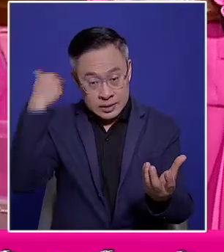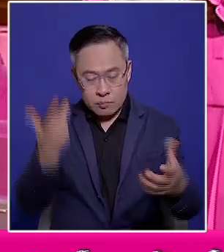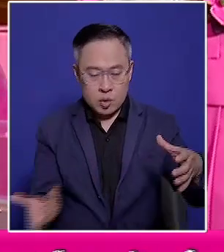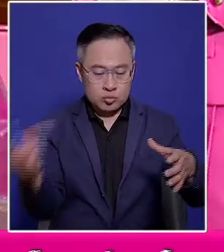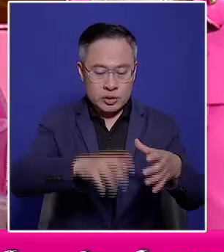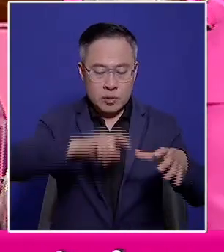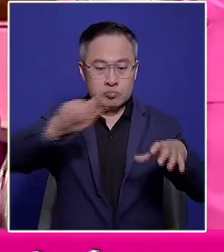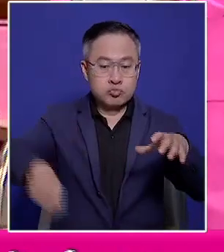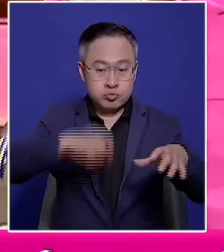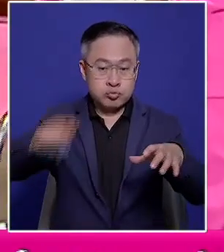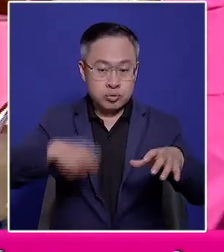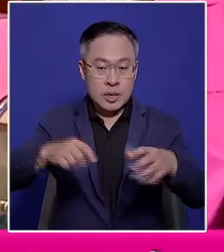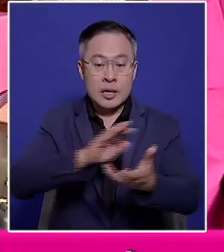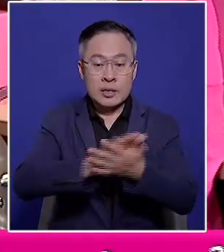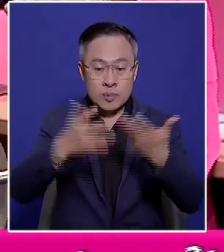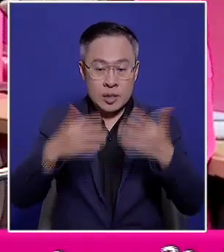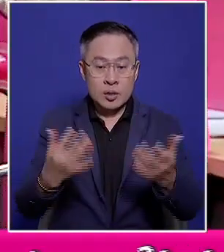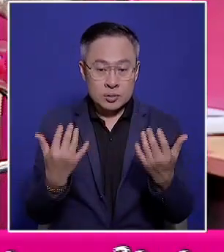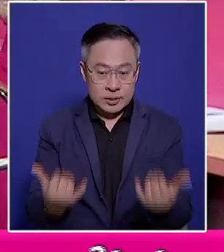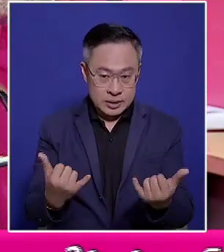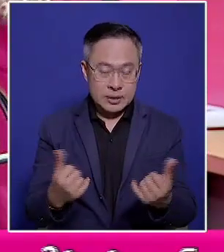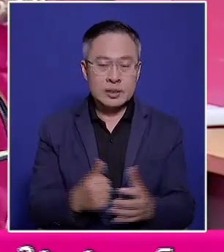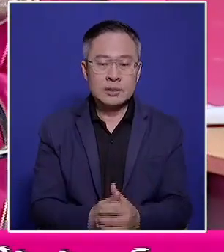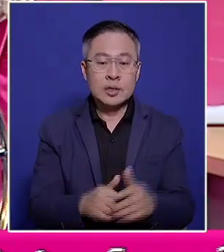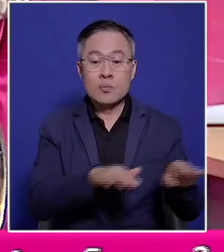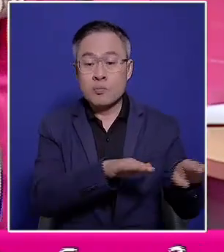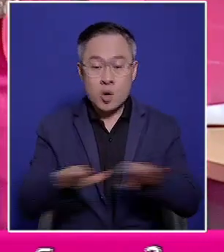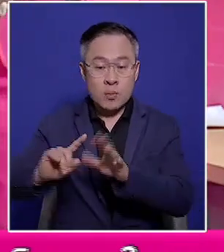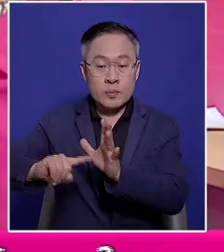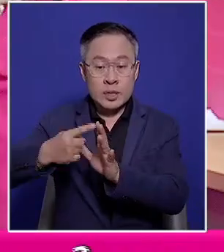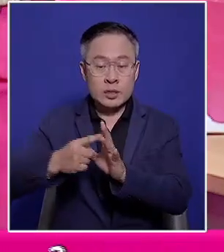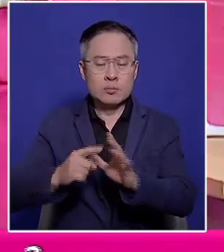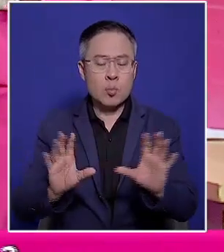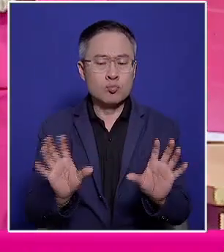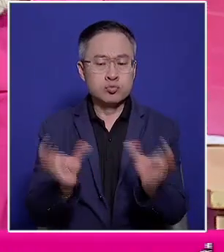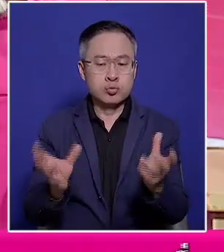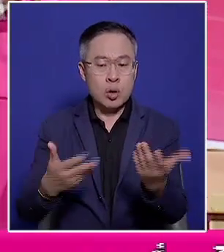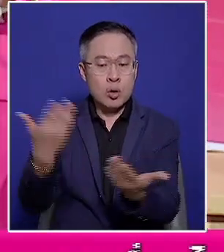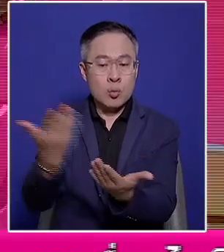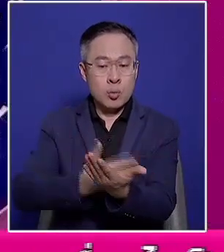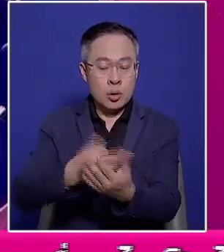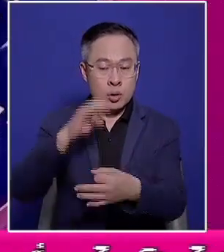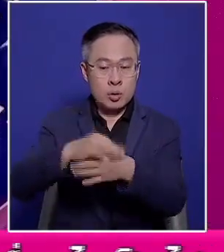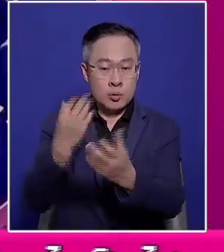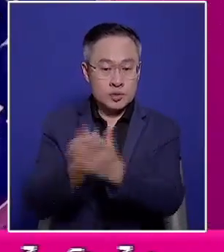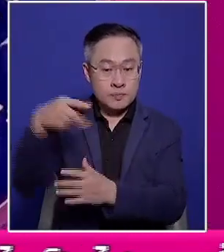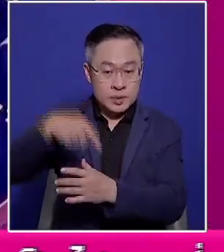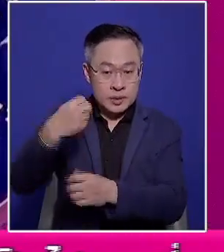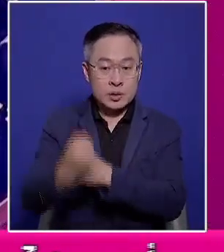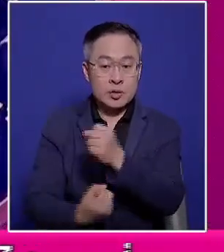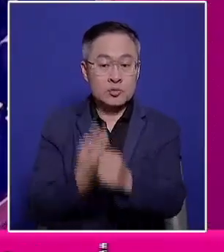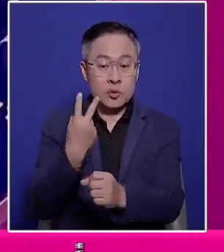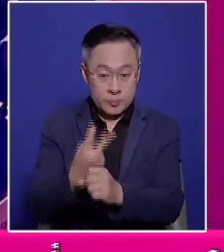ท่านผู้มีเกียรติครับการออกรางวัลสลากออมสินพิเศษ2ปีงวดที่208และงวดที่